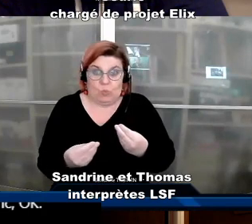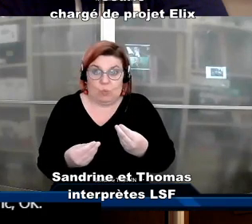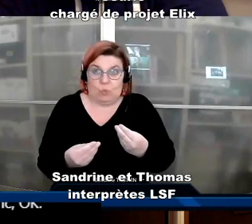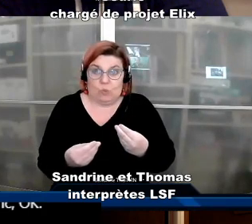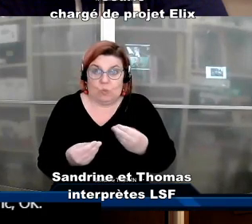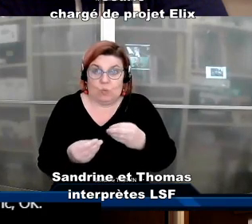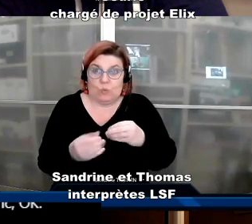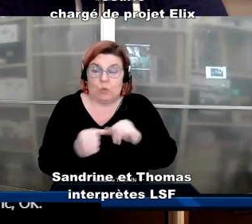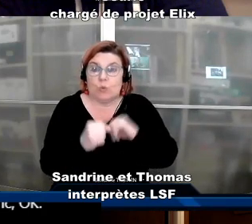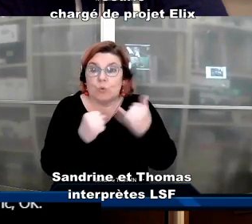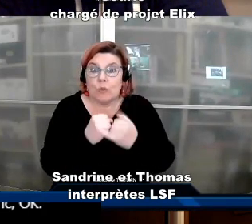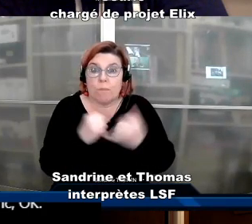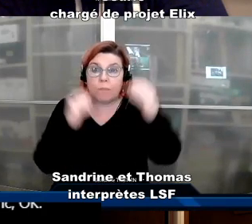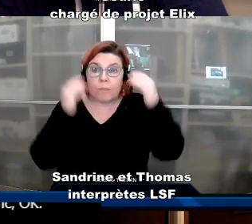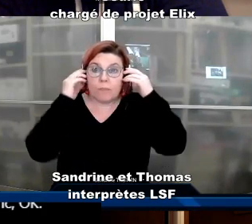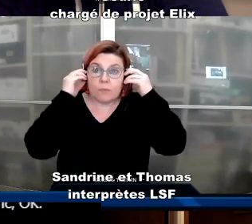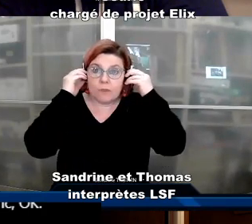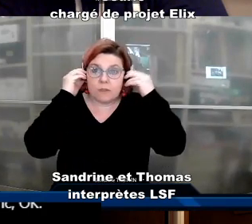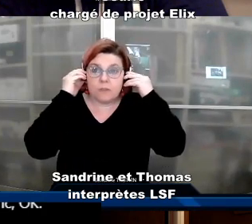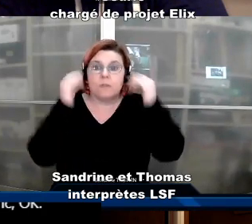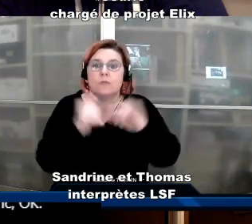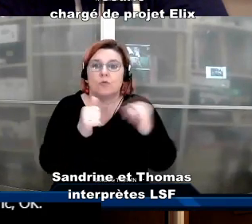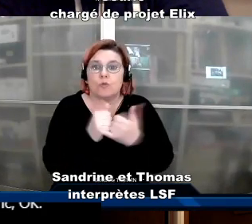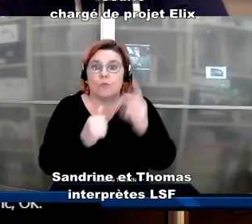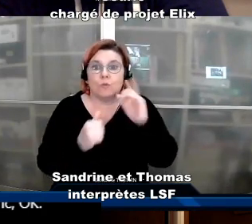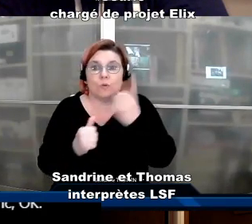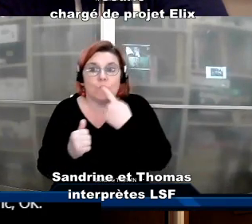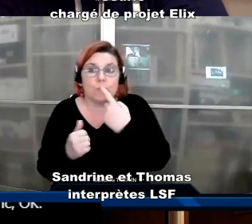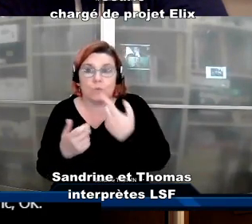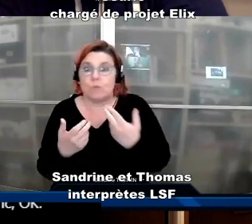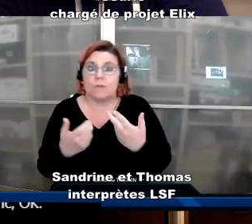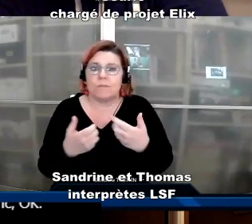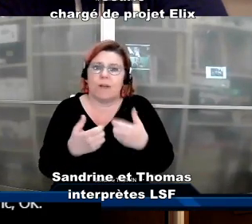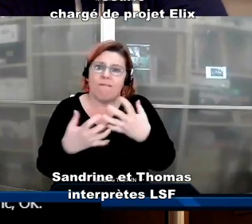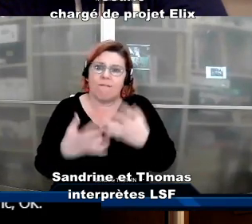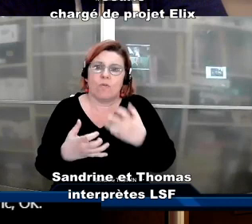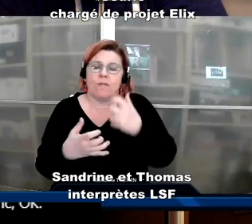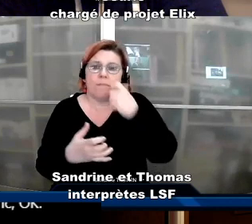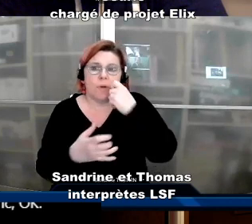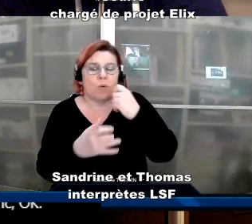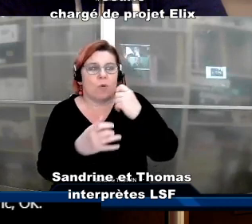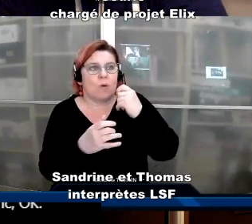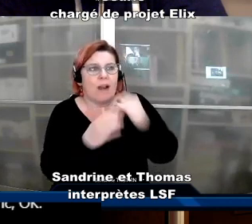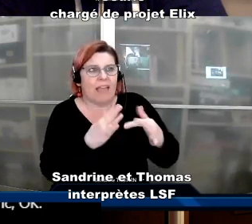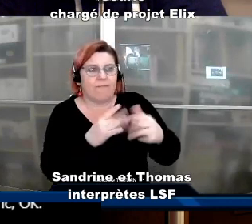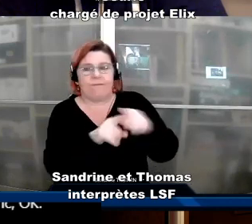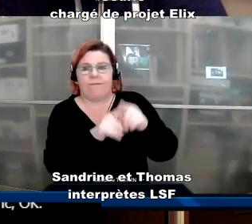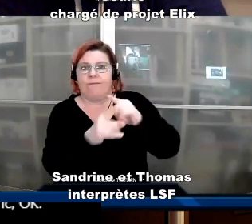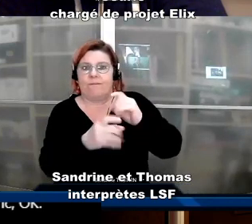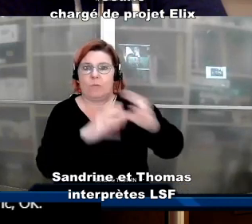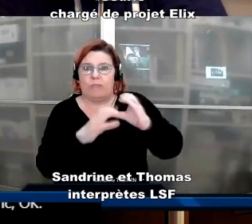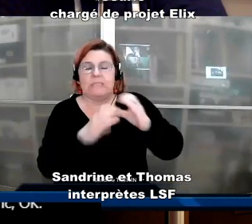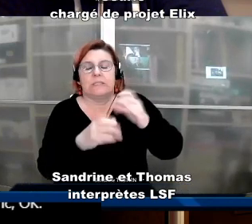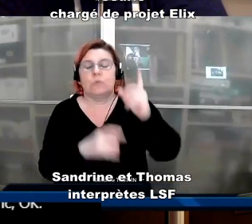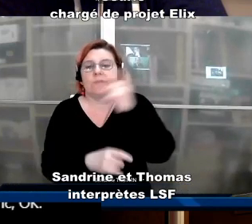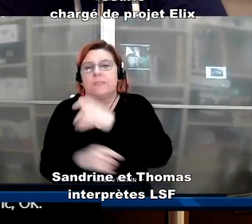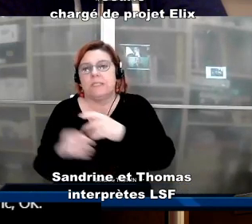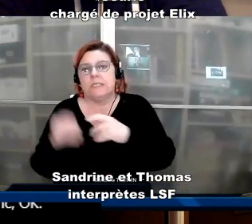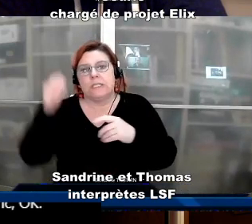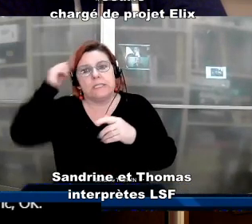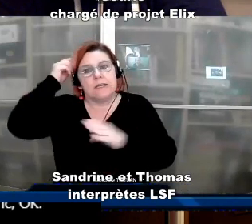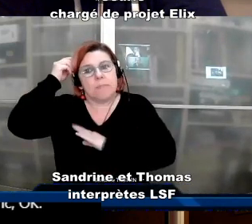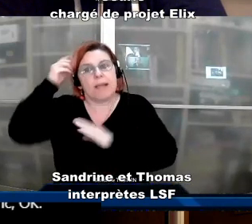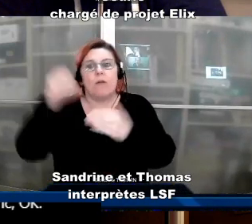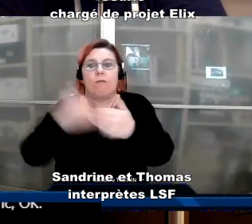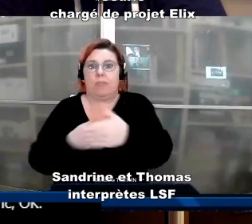ou alors des youtubeurs sourds, je vais voir des vidéos, mais c'est vrai que pour communiquer vraiment en live avec quelqu'un, c'est difficile. C'est difficile parce qu'on est confiné et